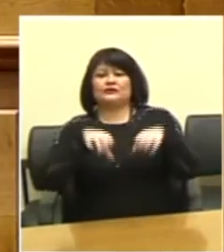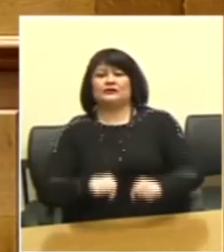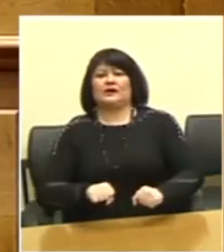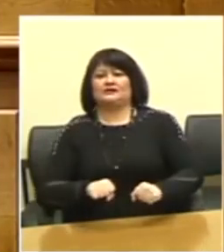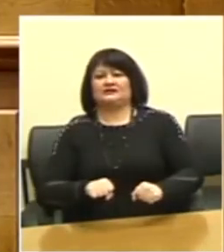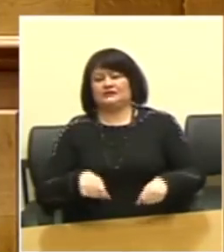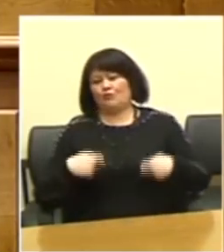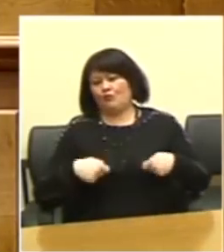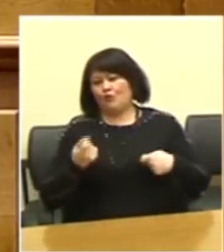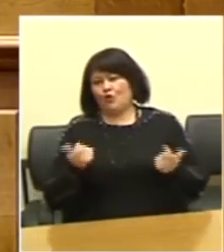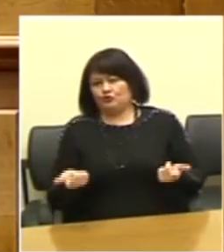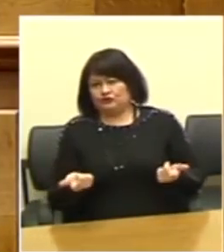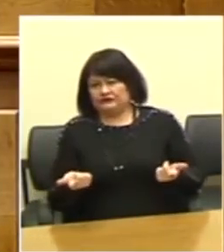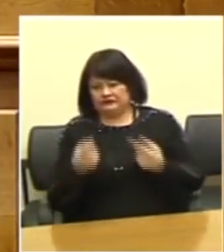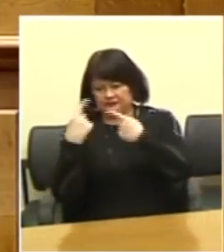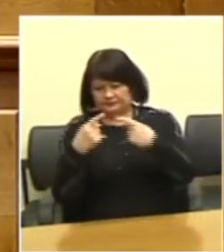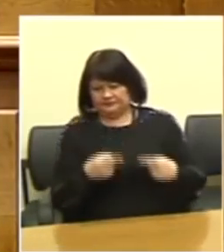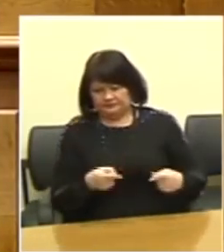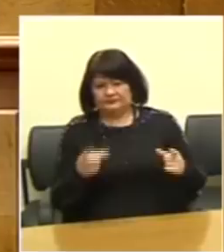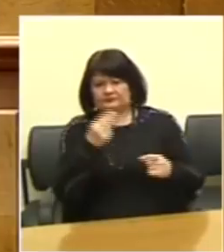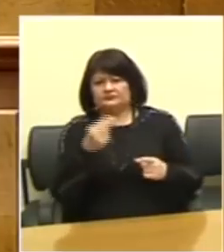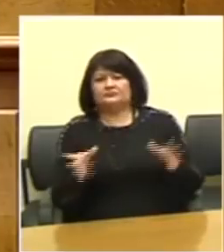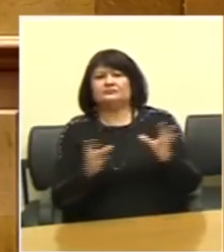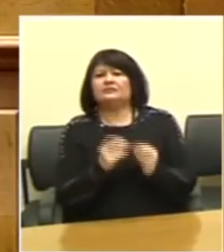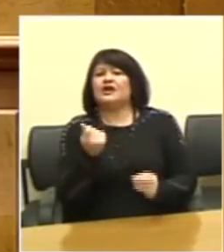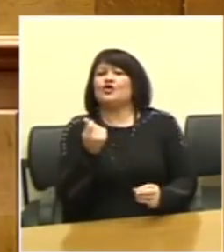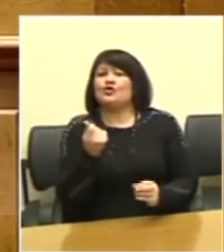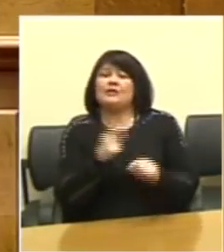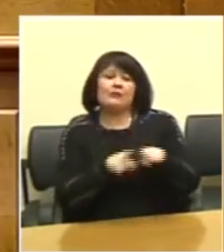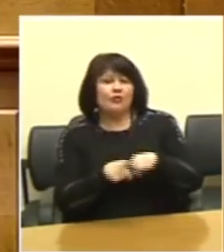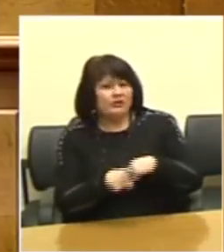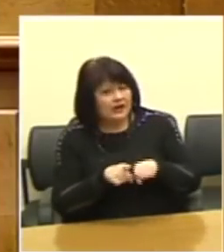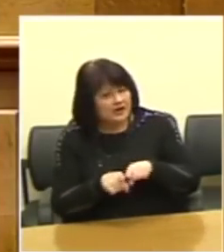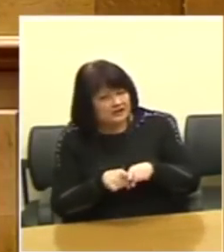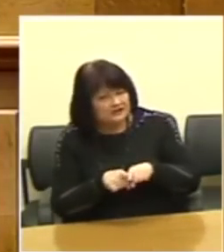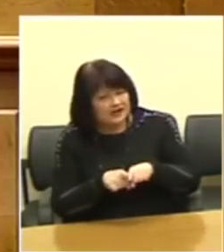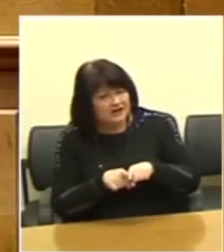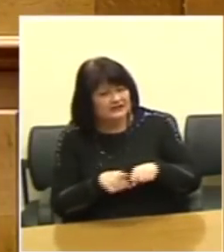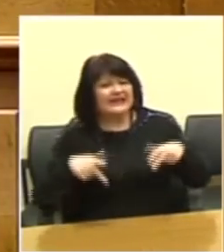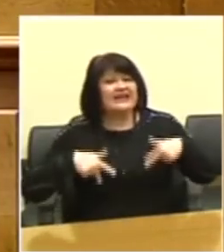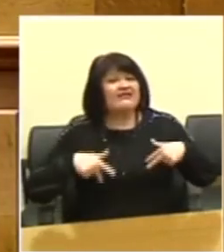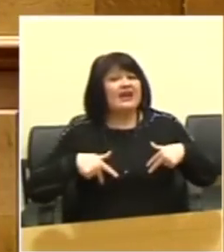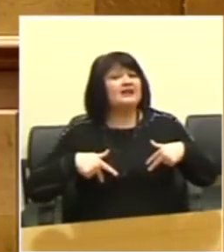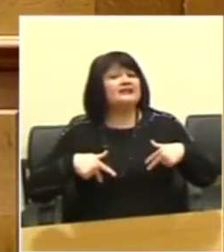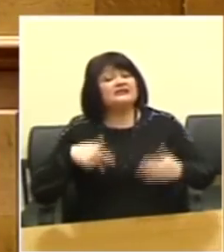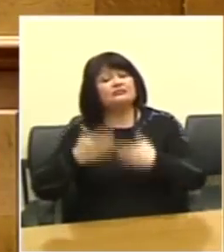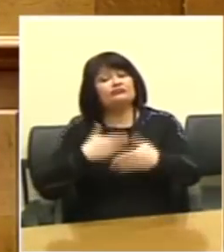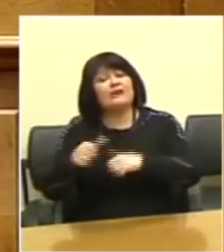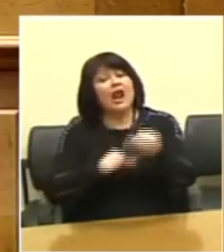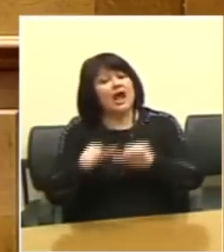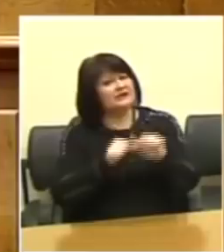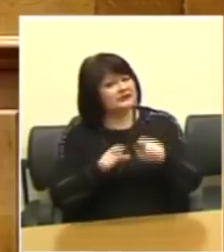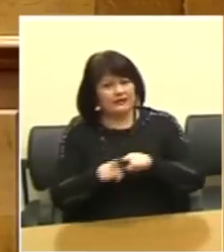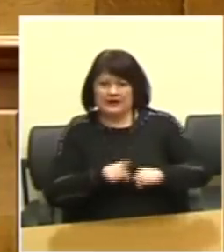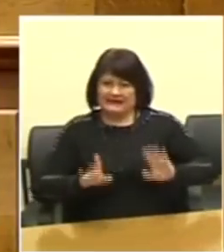σειρά τομείς της ελληνικής οικονομίας, ανεξάρτητα από τις κυβερνητικές εναλλαγές. Γι'